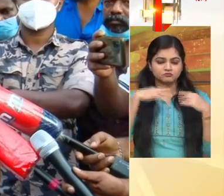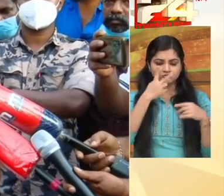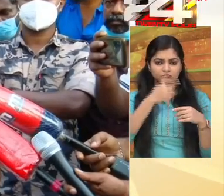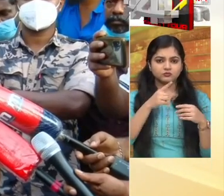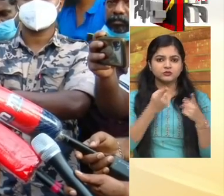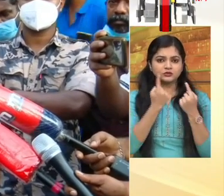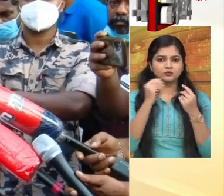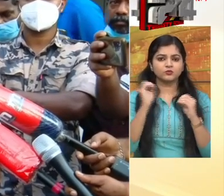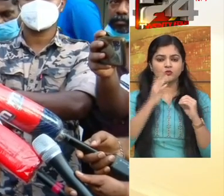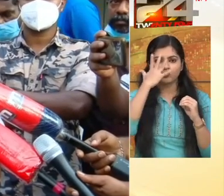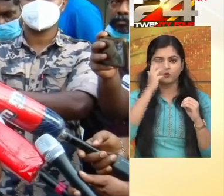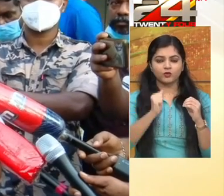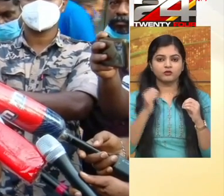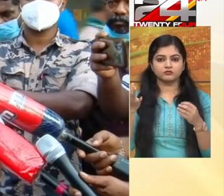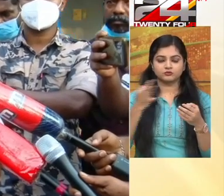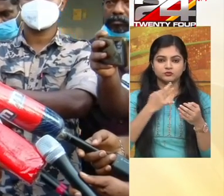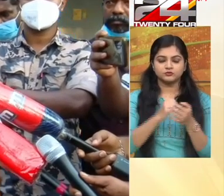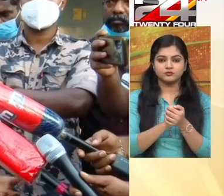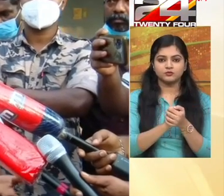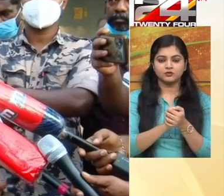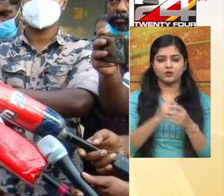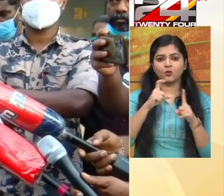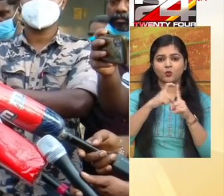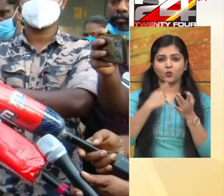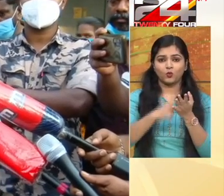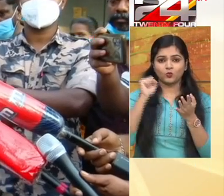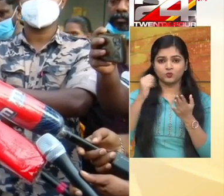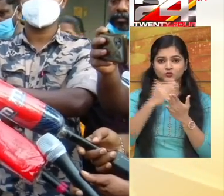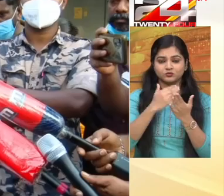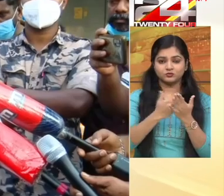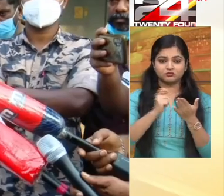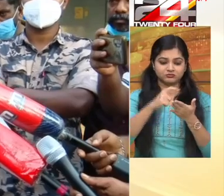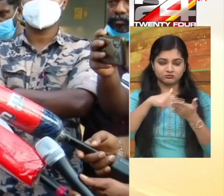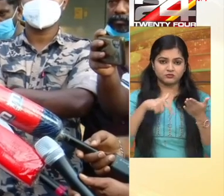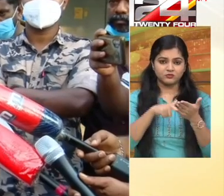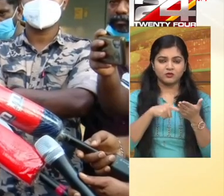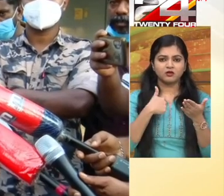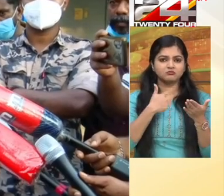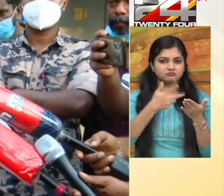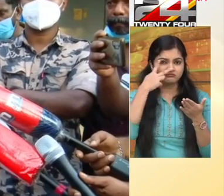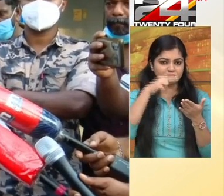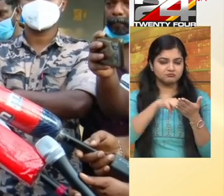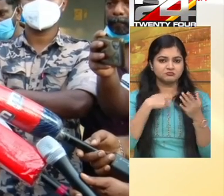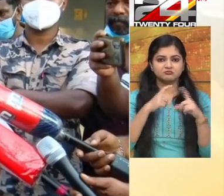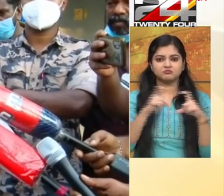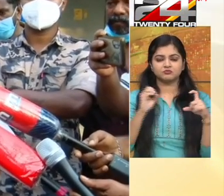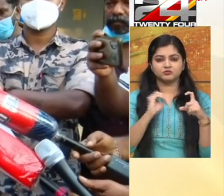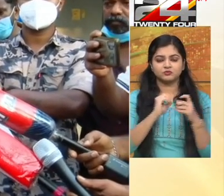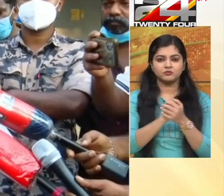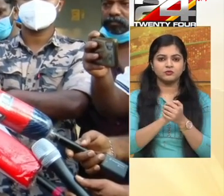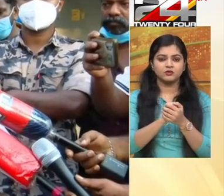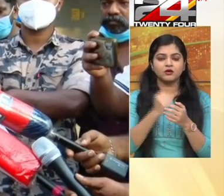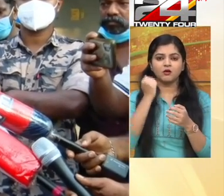നോക്കാൻ താമസിക്കുന്നതെന്ന് ചോദിച്ചു. അപ്പോൾ ഡോക്ടർമാർക്ക് മനസ്സിലാകുന്ന കാര്യങ്ങളല്ലേ ഷീറ്റിൽ എഴുതിയിരിക്കുന്നതും. അപ്പം ഞാൻ അമ്മയോട് ചോദിച്ചപ്പോൾ അമ്മ പറഞ്ഞു